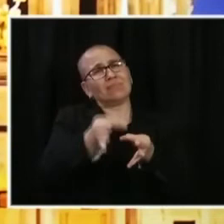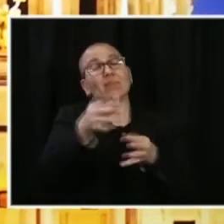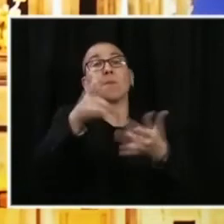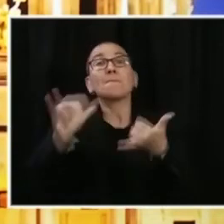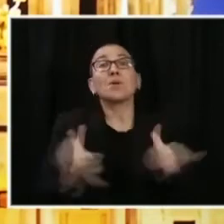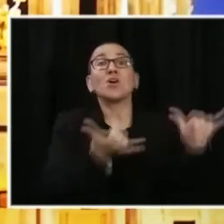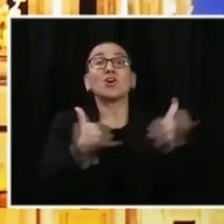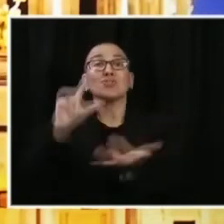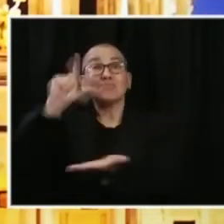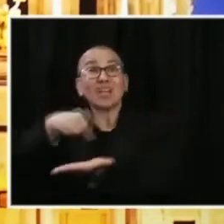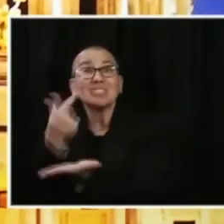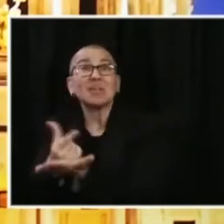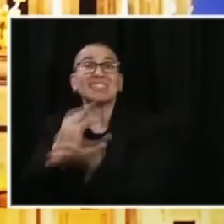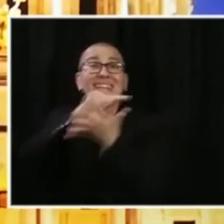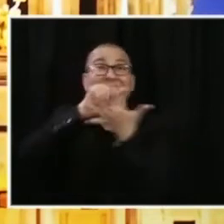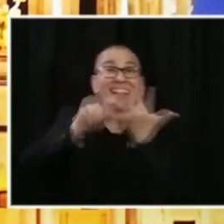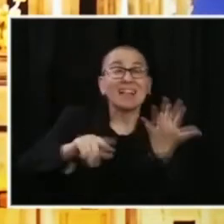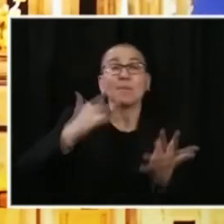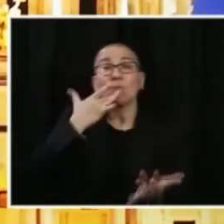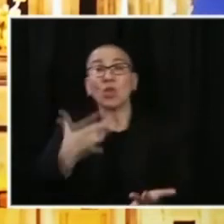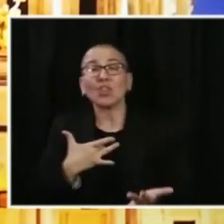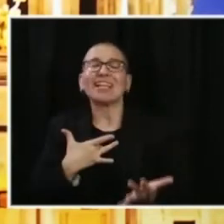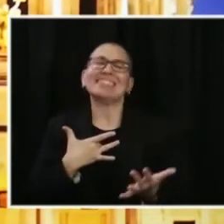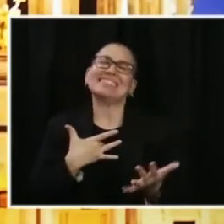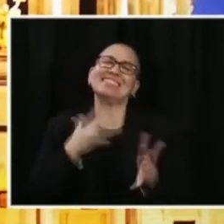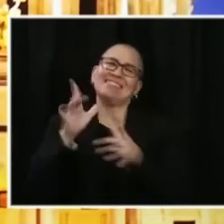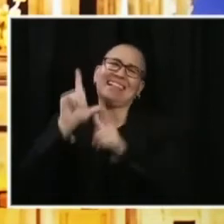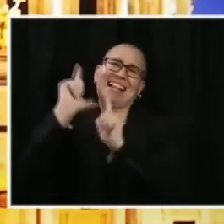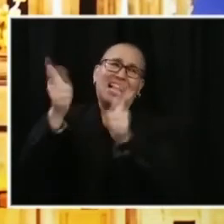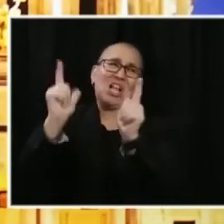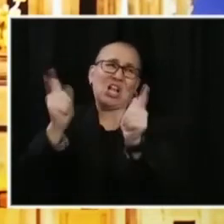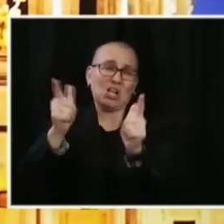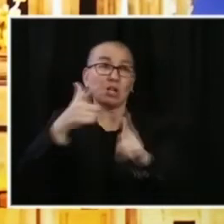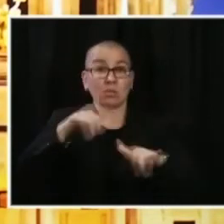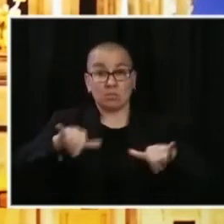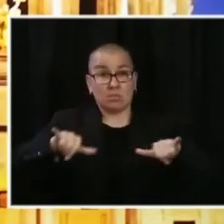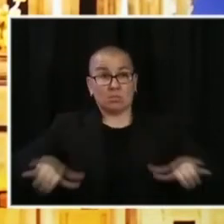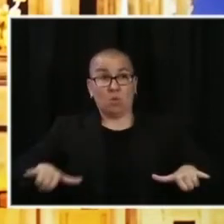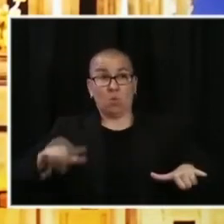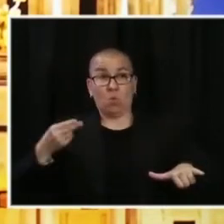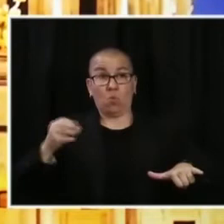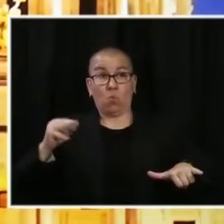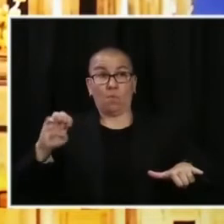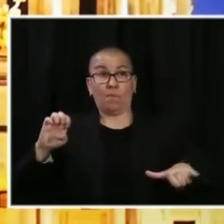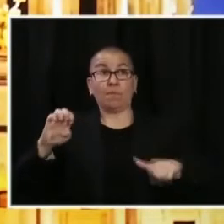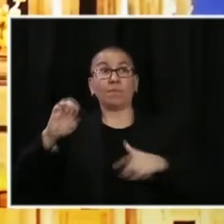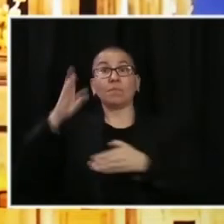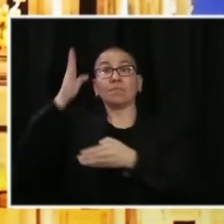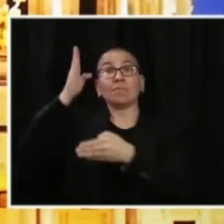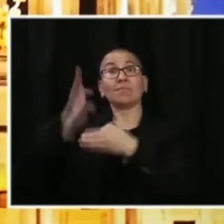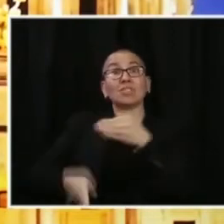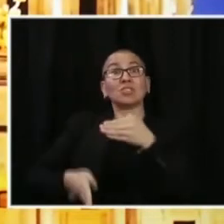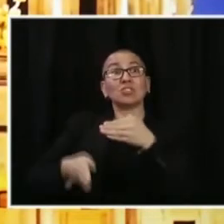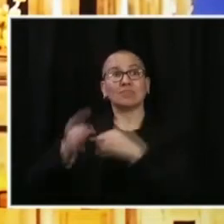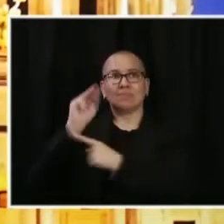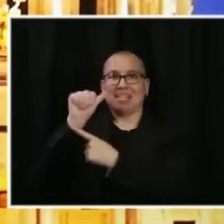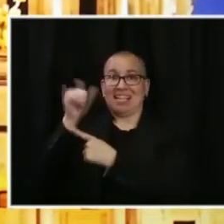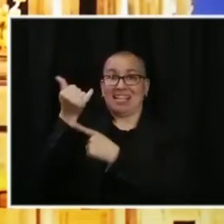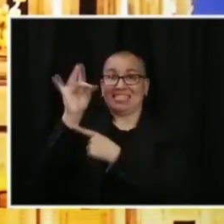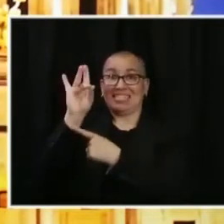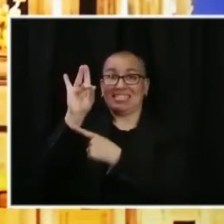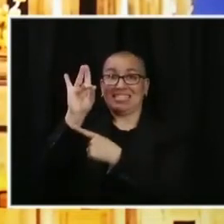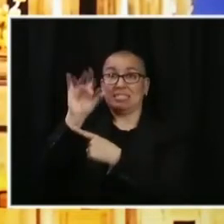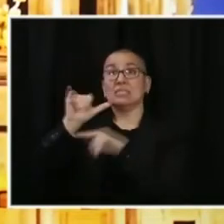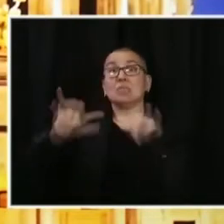kể lòng mà mắc bị trong lòng một sợ được là một xí sầu ở kể này này hết khỏi kể trực chân thọ khỏi nhớ trong tờ chế khỏi ở đây nhớ trong tờ